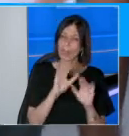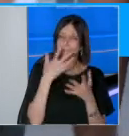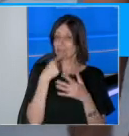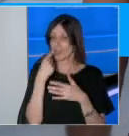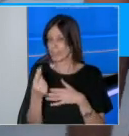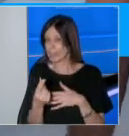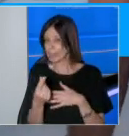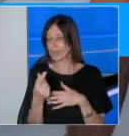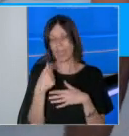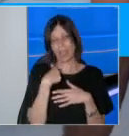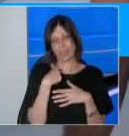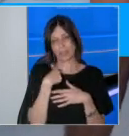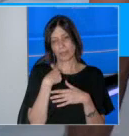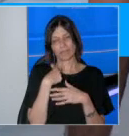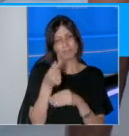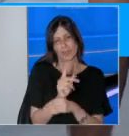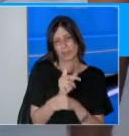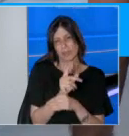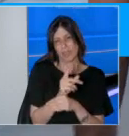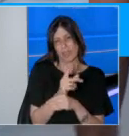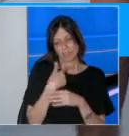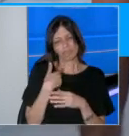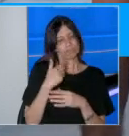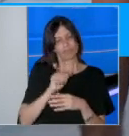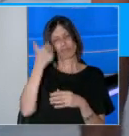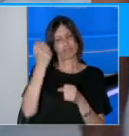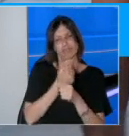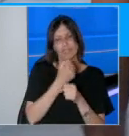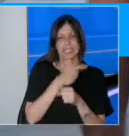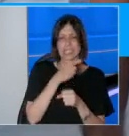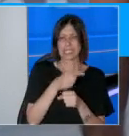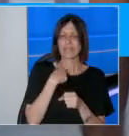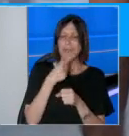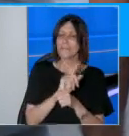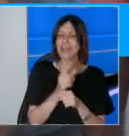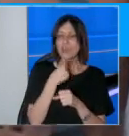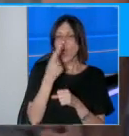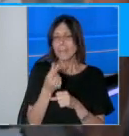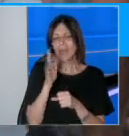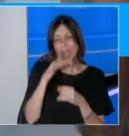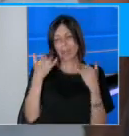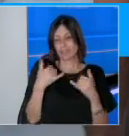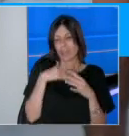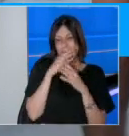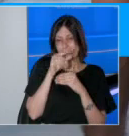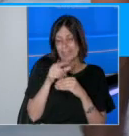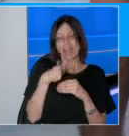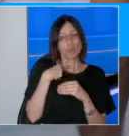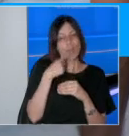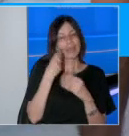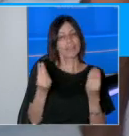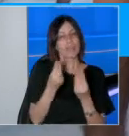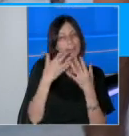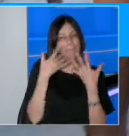תגיד, אני מיד יהיה שופר של זה. אוקיי. ואני מיד אומר את זה. גם עכשיו, כשאני מדבר איתך, אני אומר את הדברים